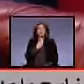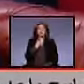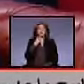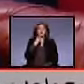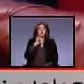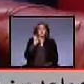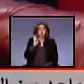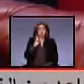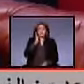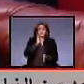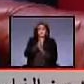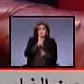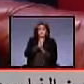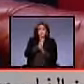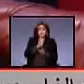كل نجوم مصر تعمل فيلم.